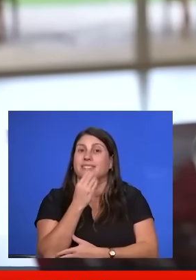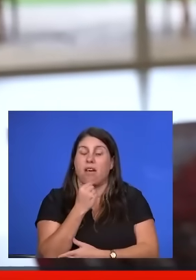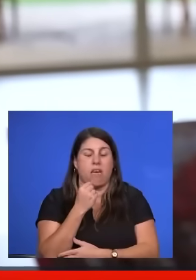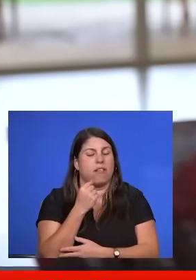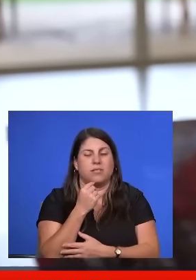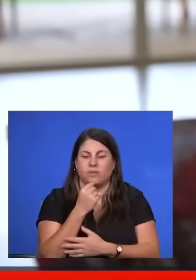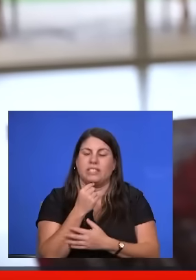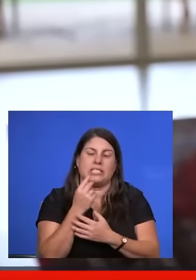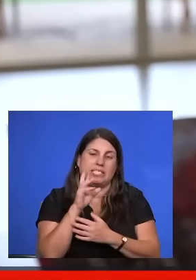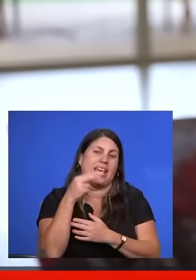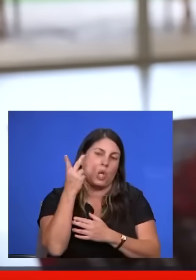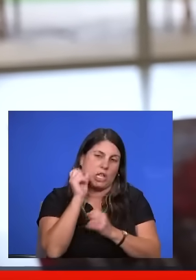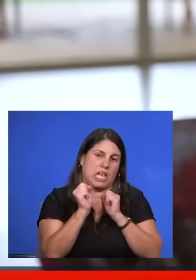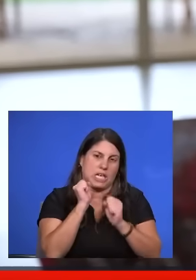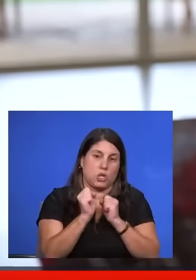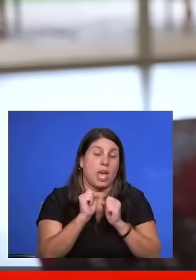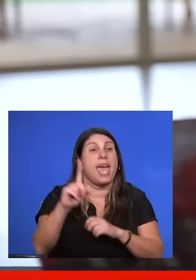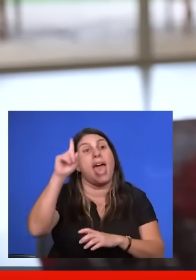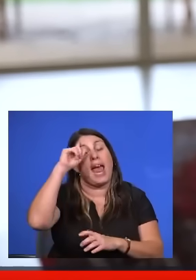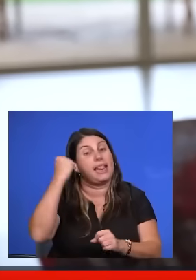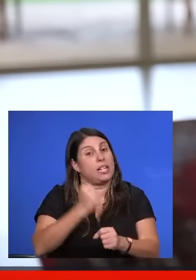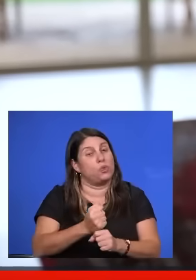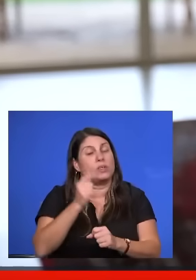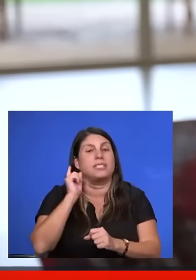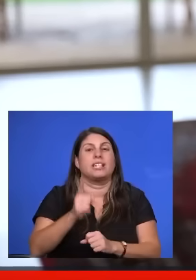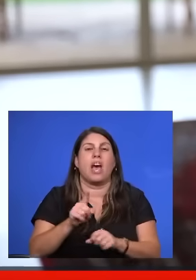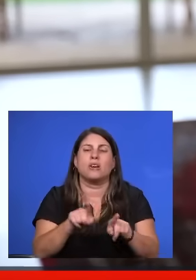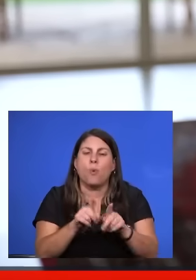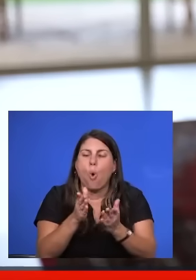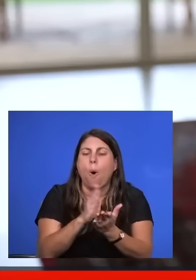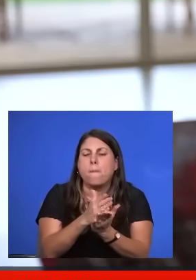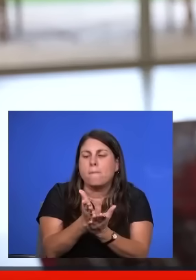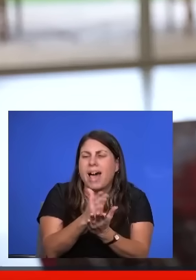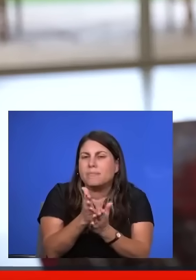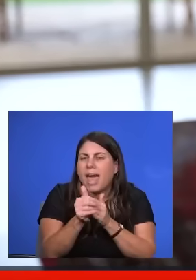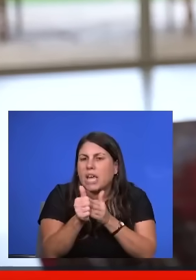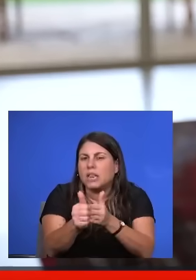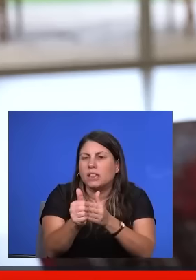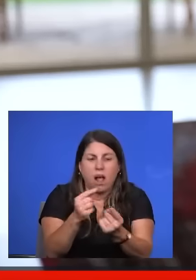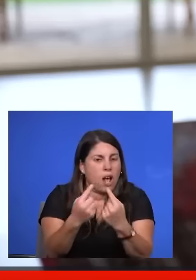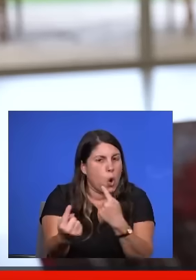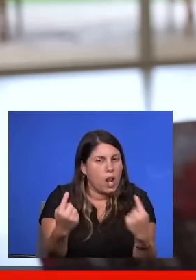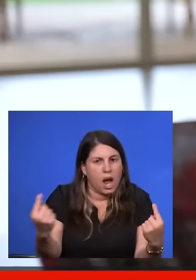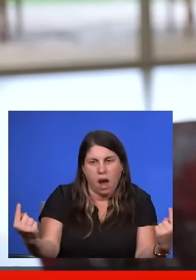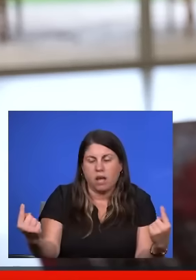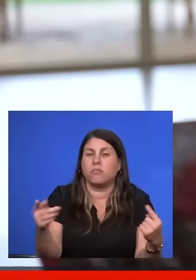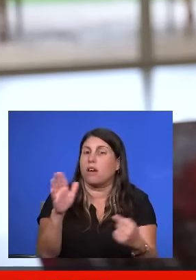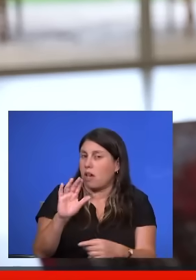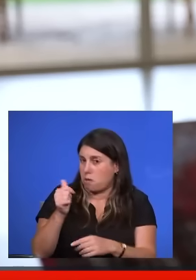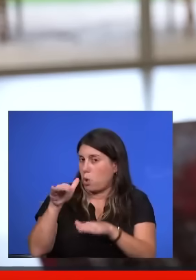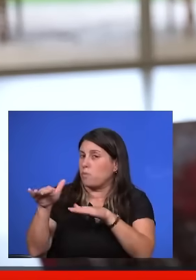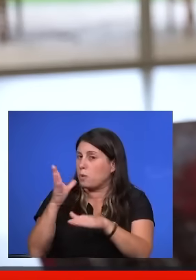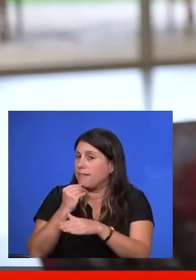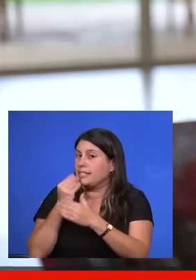אז הנחישות הזאת צריכה להיות מצפן לכל אחד מאיתנו, גם לראש ממשלת ישראל